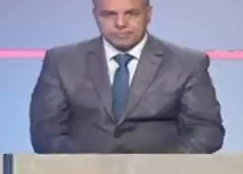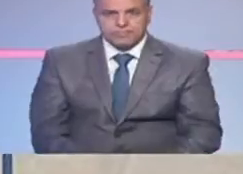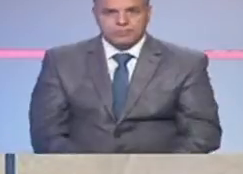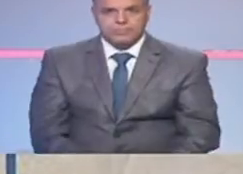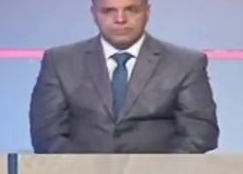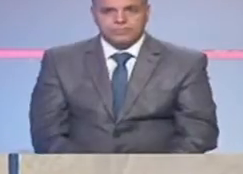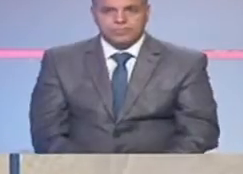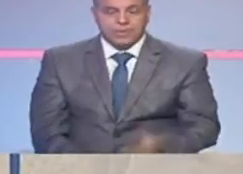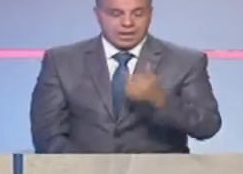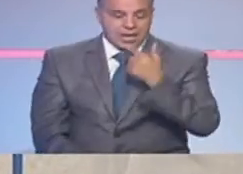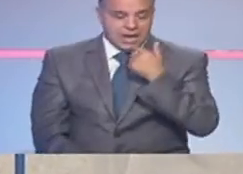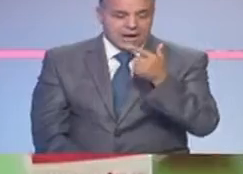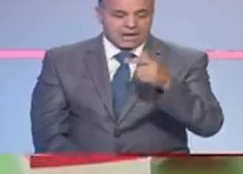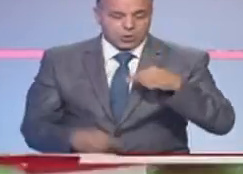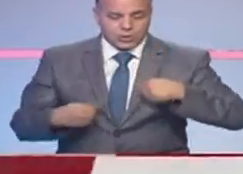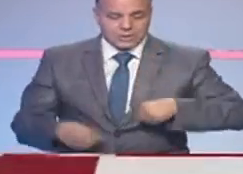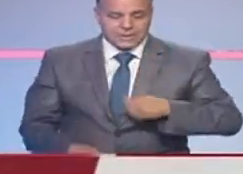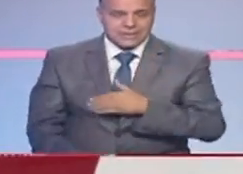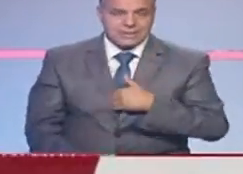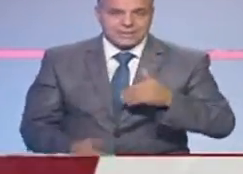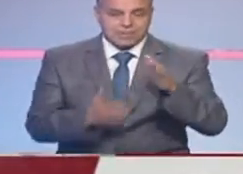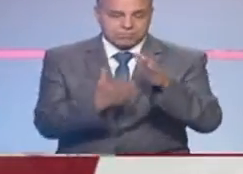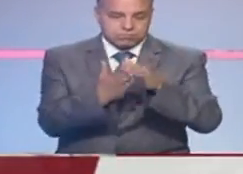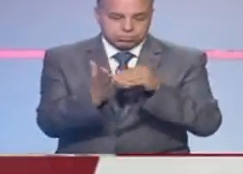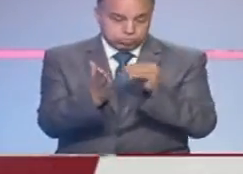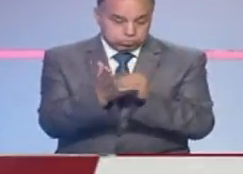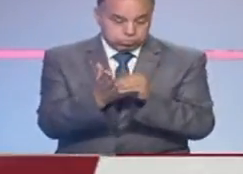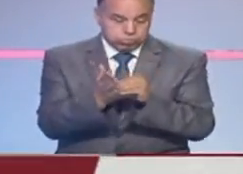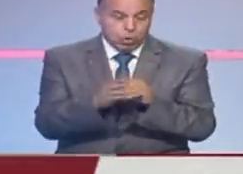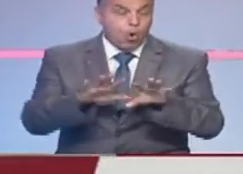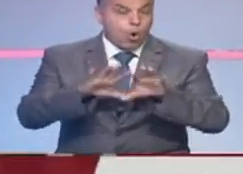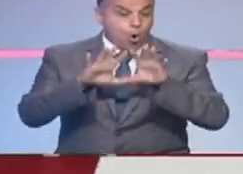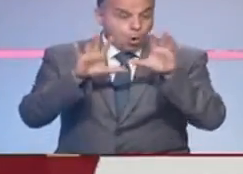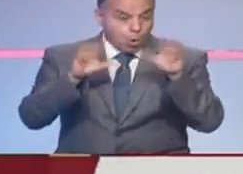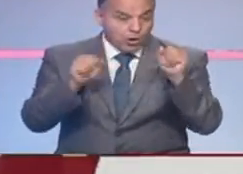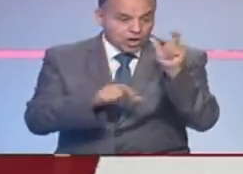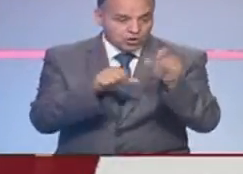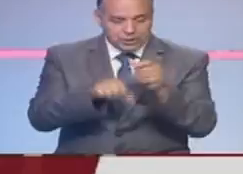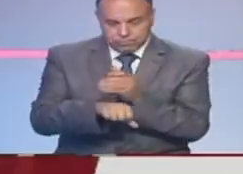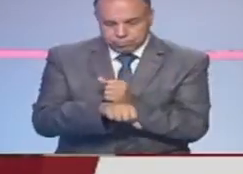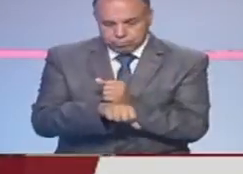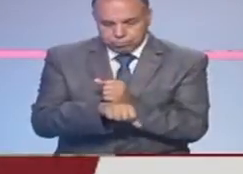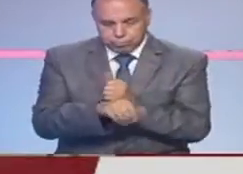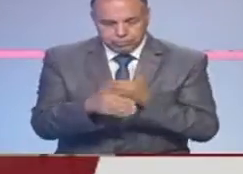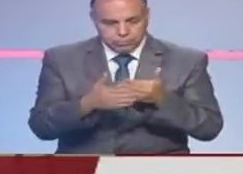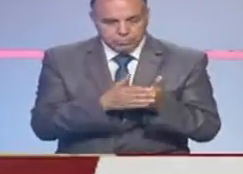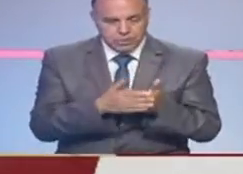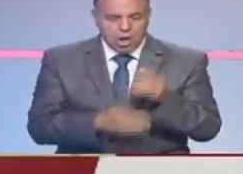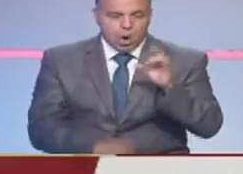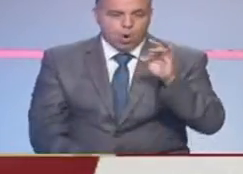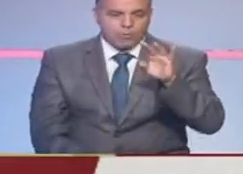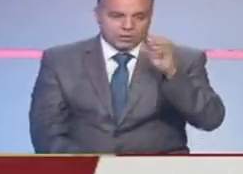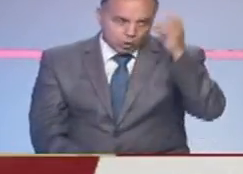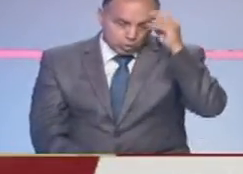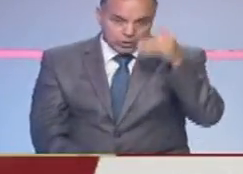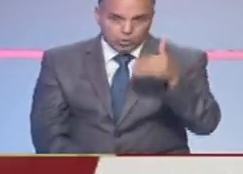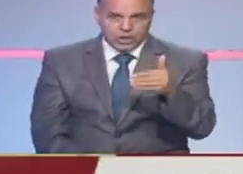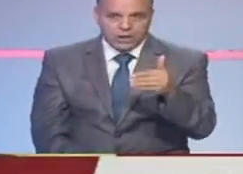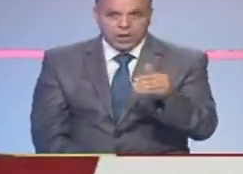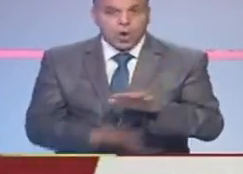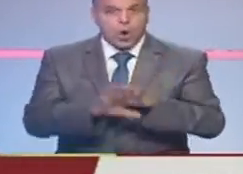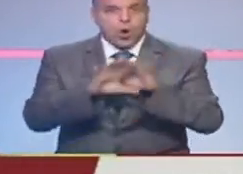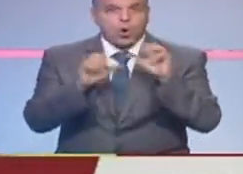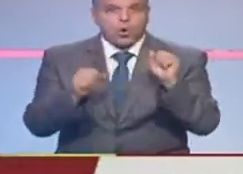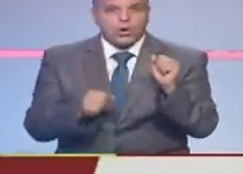اعلنت وزاره الصحه على صفحتها الرسميه ان العدد الجملي للملك حين الى غايه منتصف شهر اوت الجاري بلغ